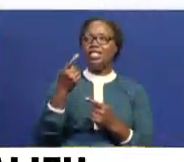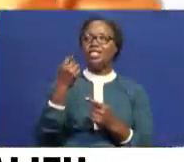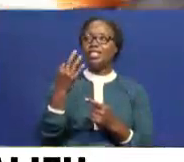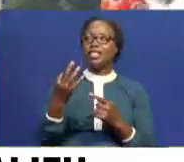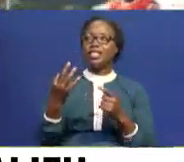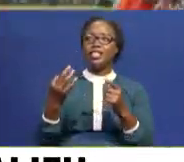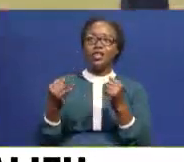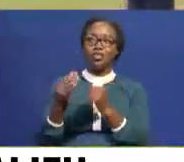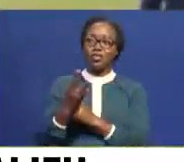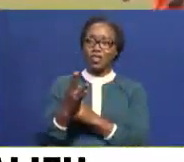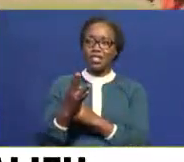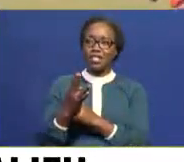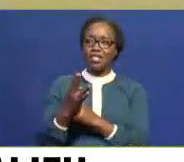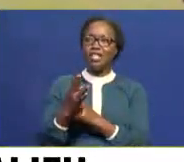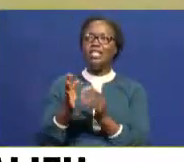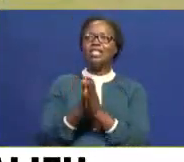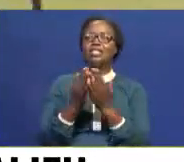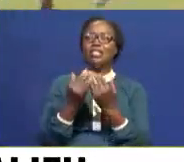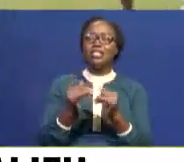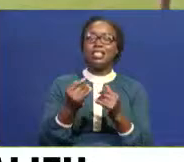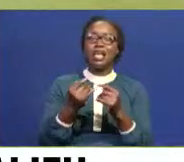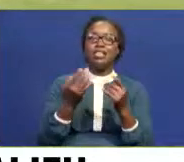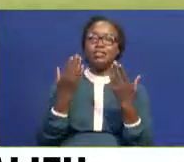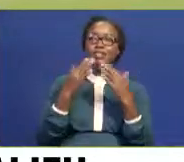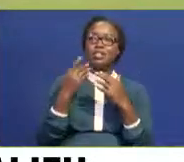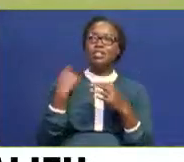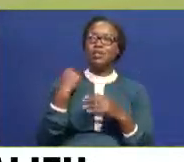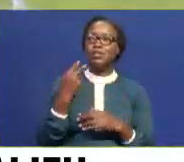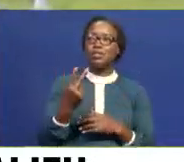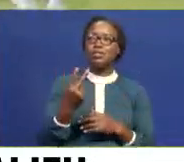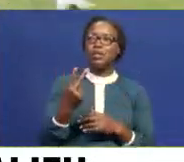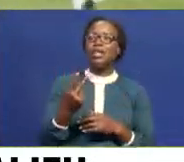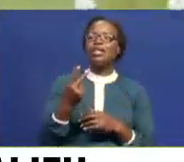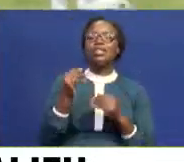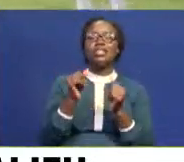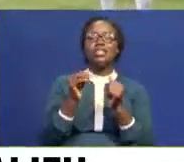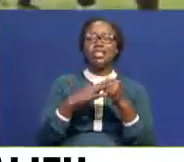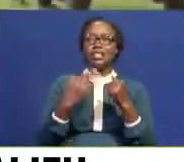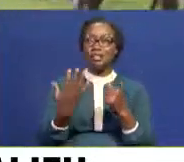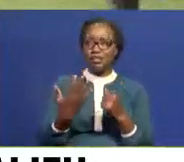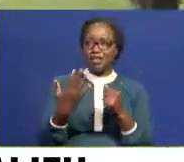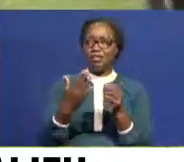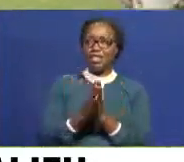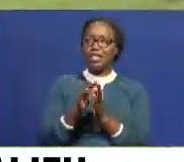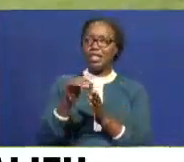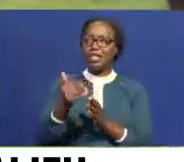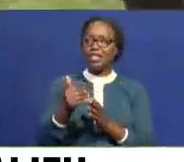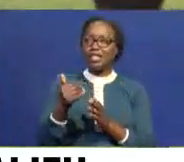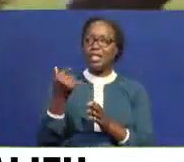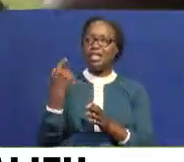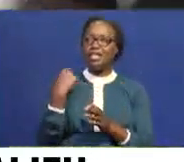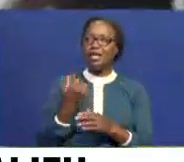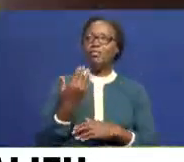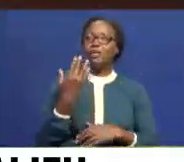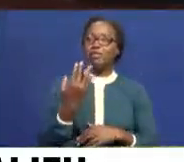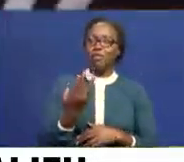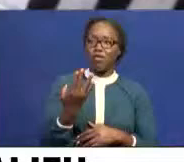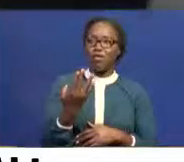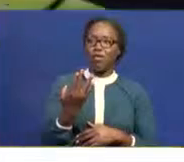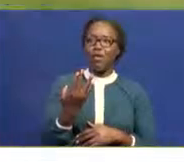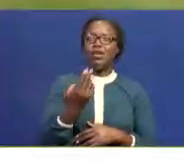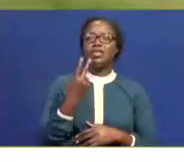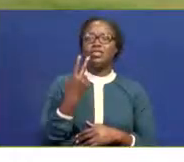314. Ekozu ilijitahidi na kumaliza ya pili kwa alama 285, huku Lencho ikiridhika na nafasi ya tatu kwa